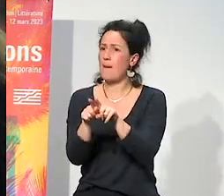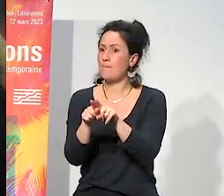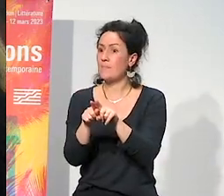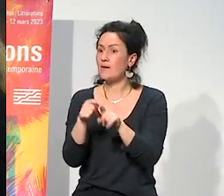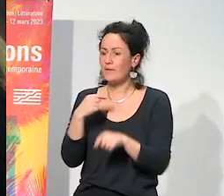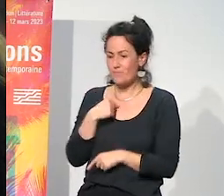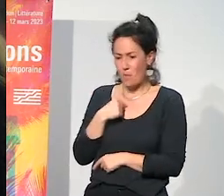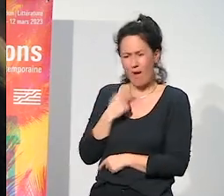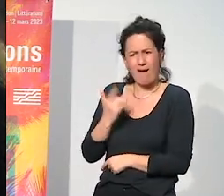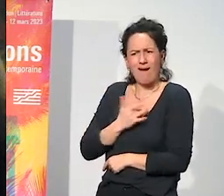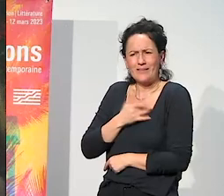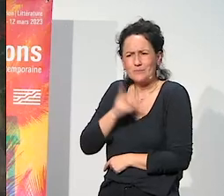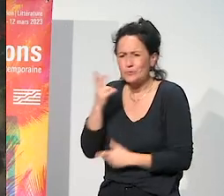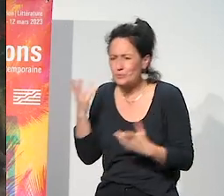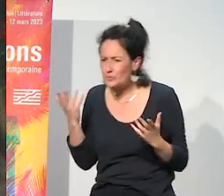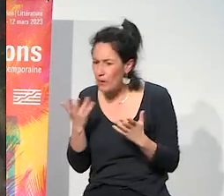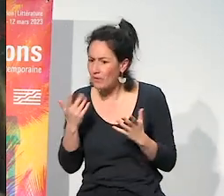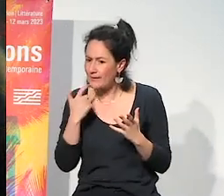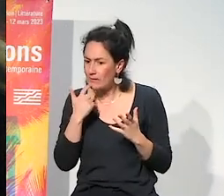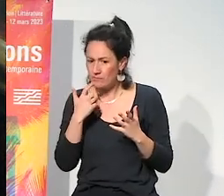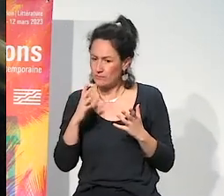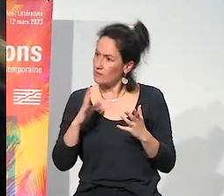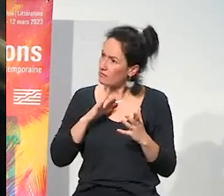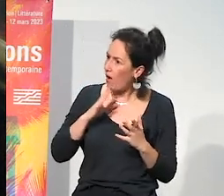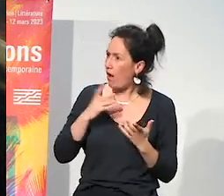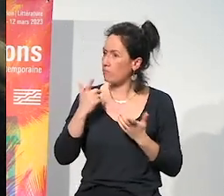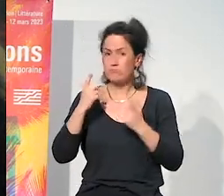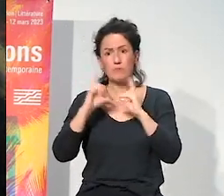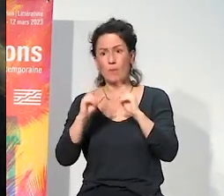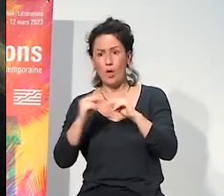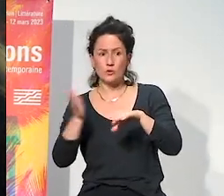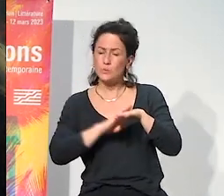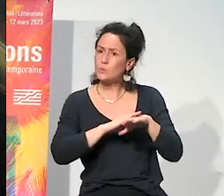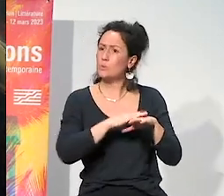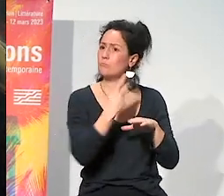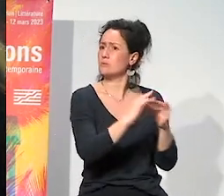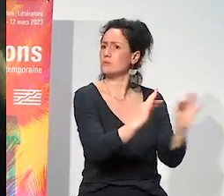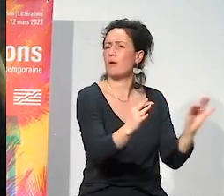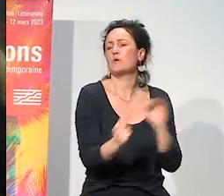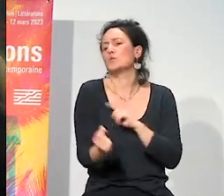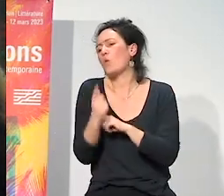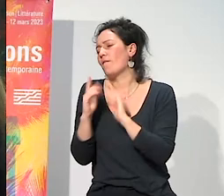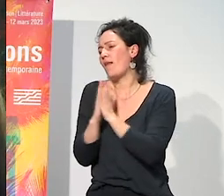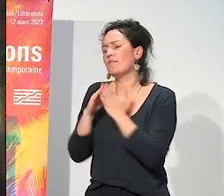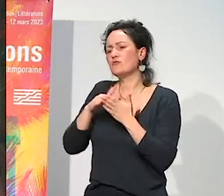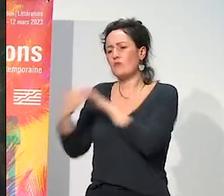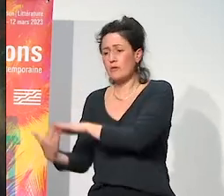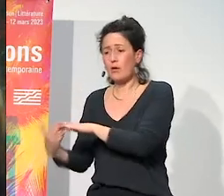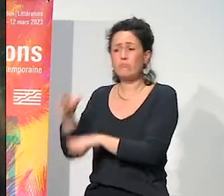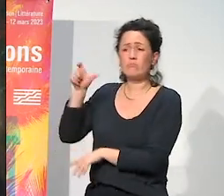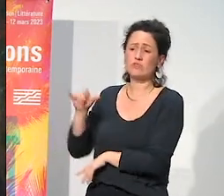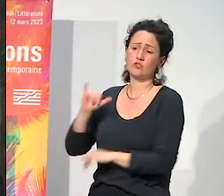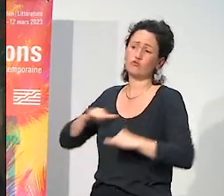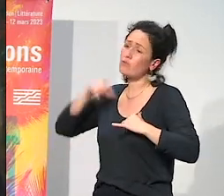qui est intéressant pour moi, c'est qu'ils sont commentés. C'est-à-dire que ce sont des à part Chaviré, où c'est une jeune fille anonyme, c'est un